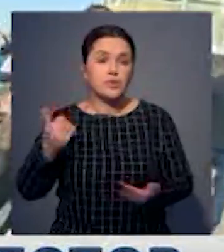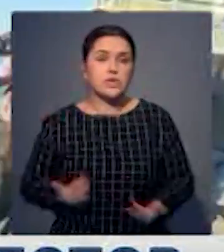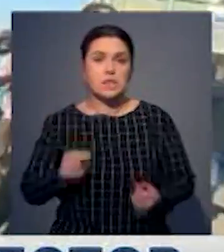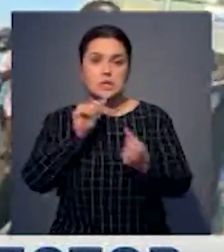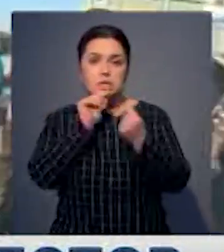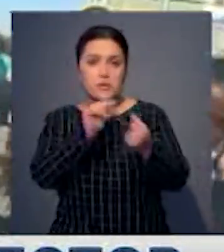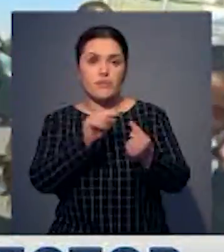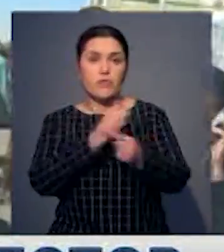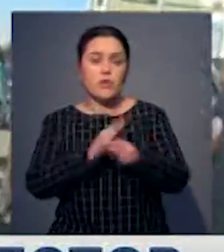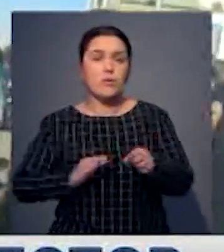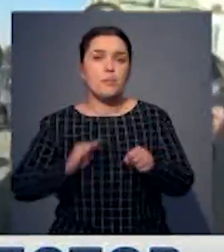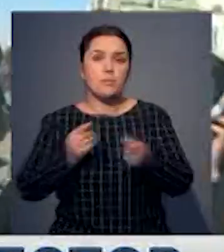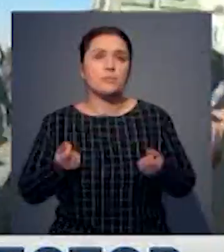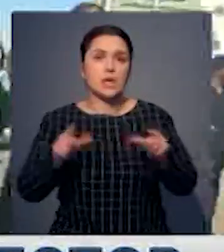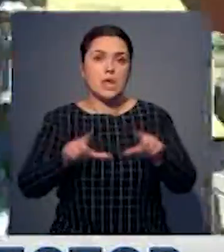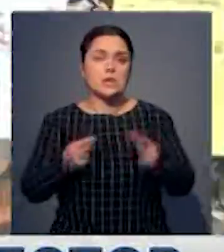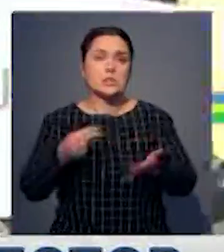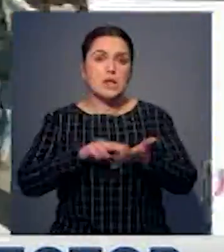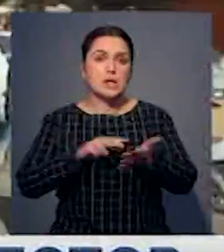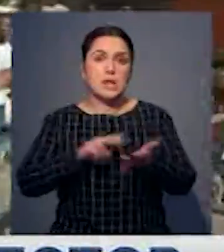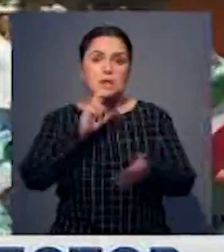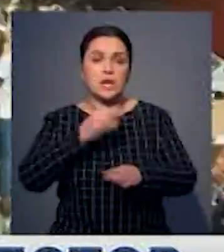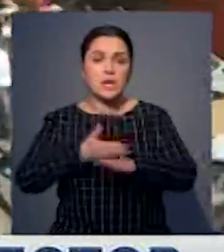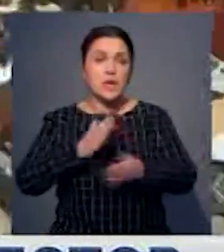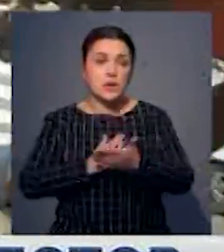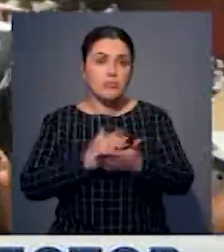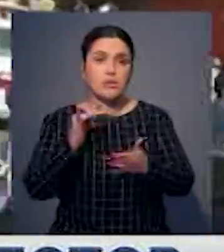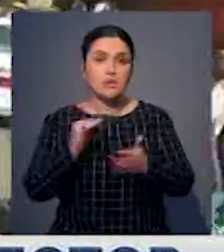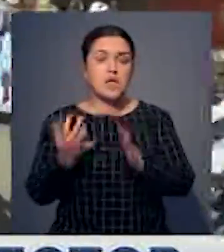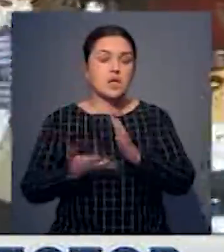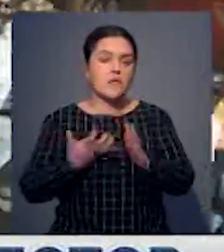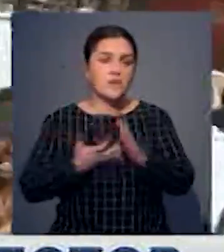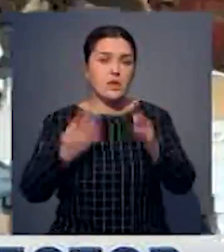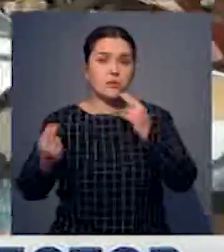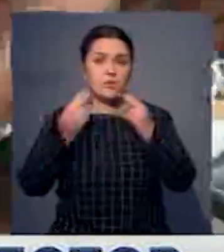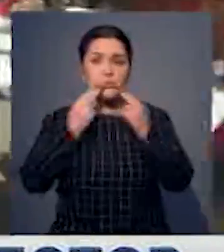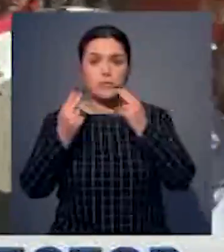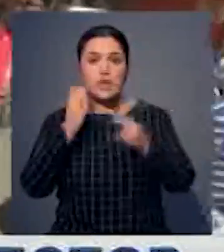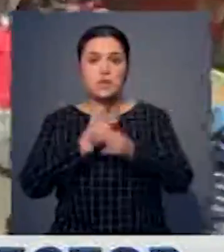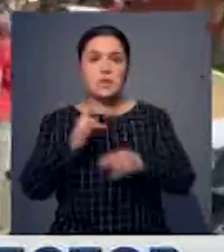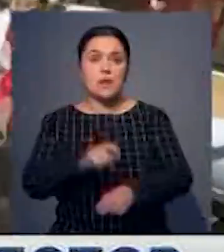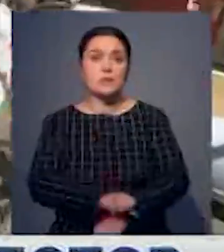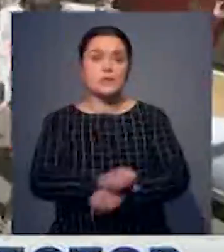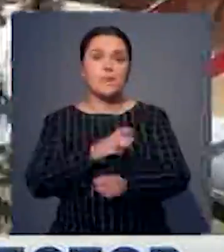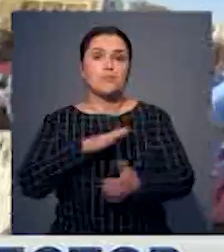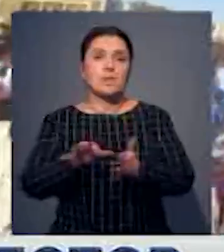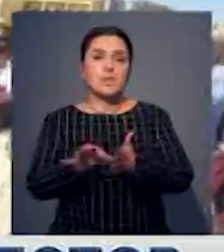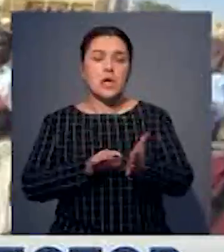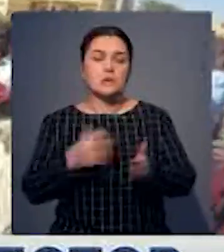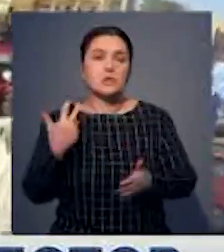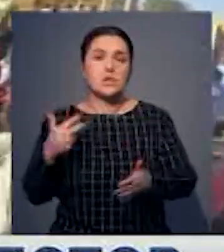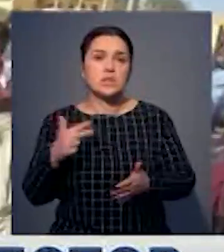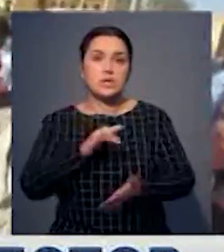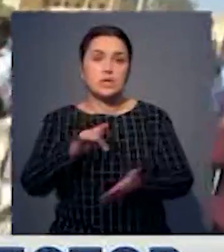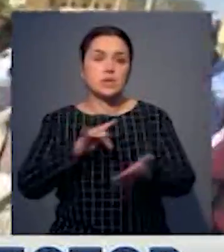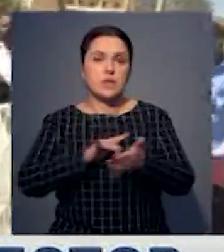Жители недовольны значительным повышением цен на топливо, хлеб, а также острым дефицитом основных продуктов питания. Манифестации прошли сразу